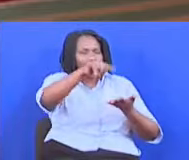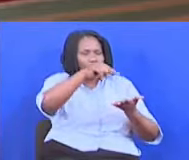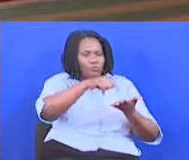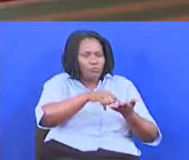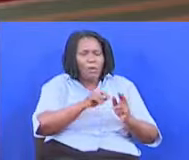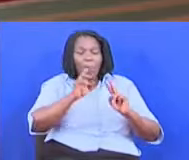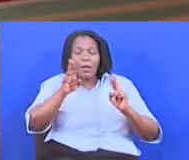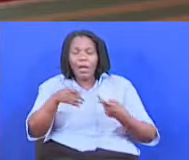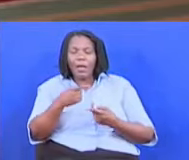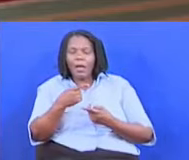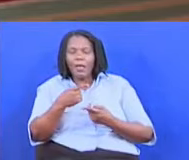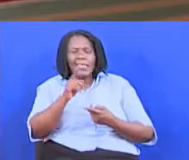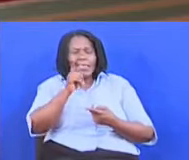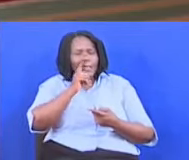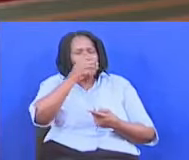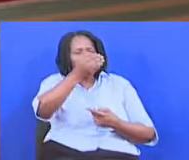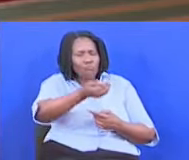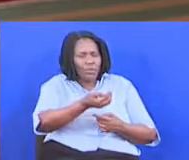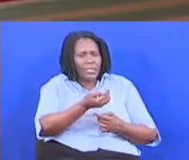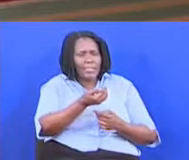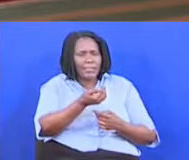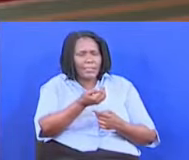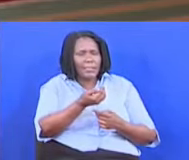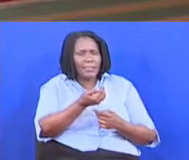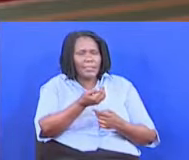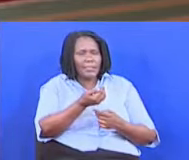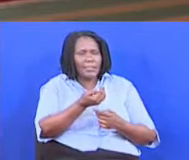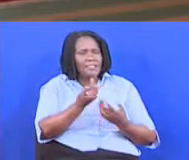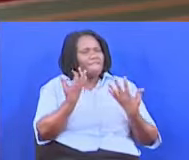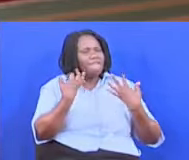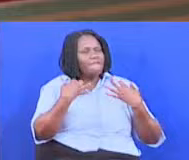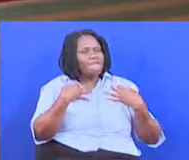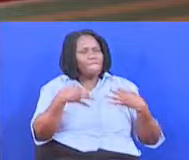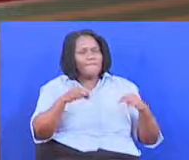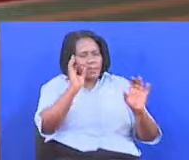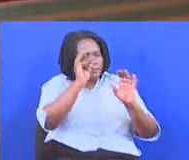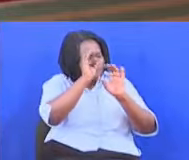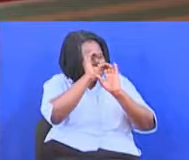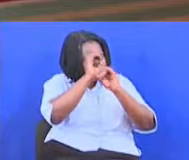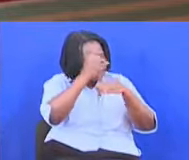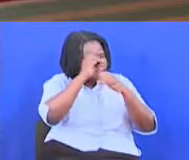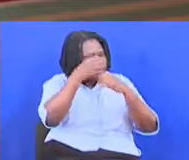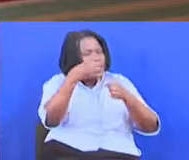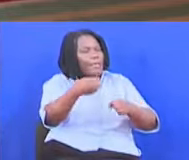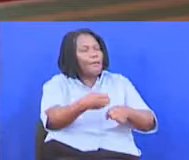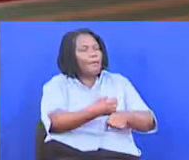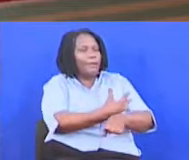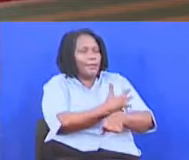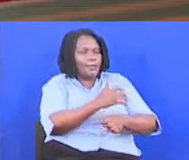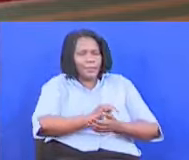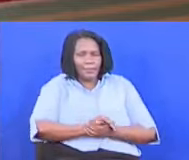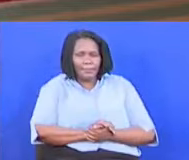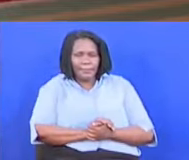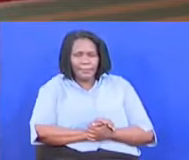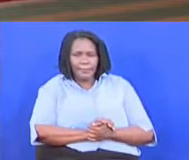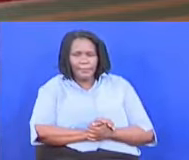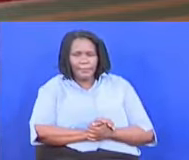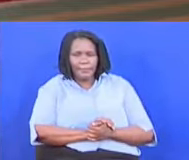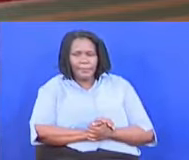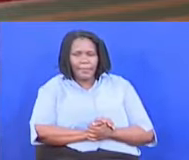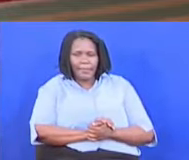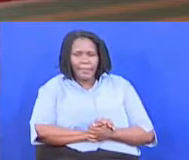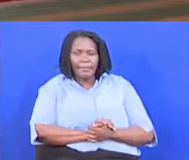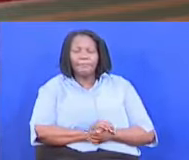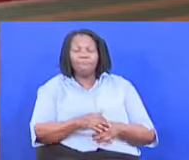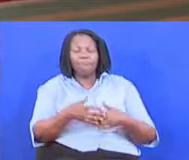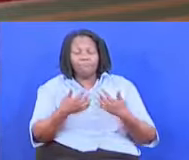na siku moja kwa ajili ya wananchi kupima saratani, open day free kwa ajili ya watu kupima saratani. Kwa hiyo nitumie